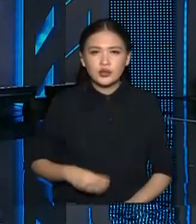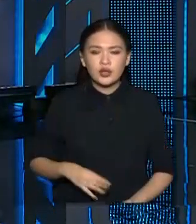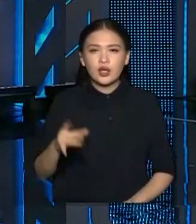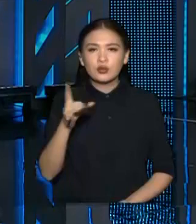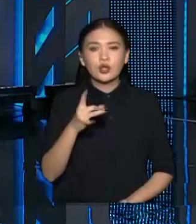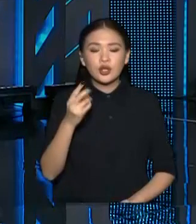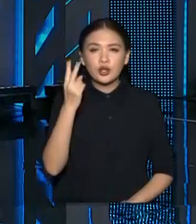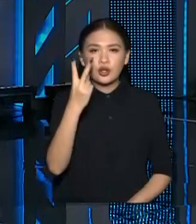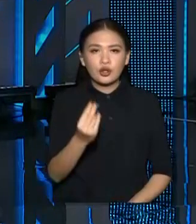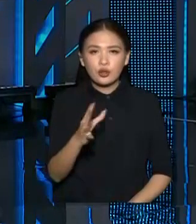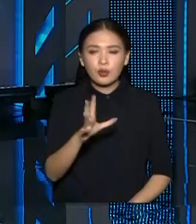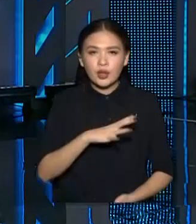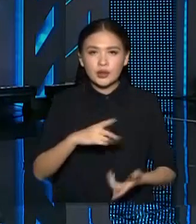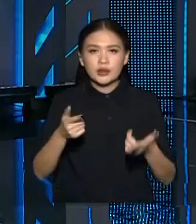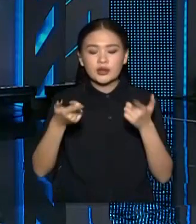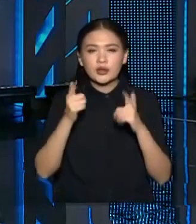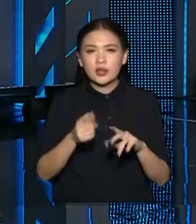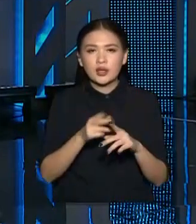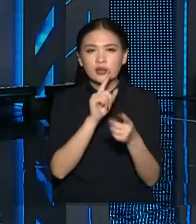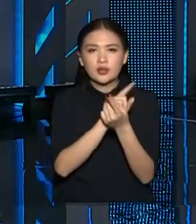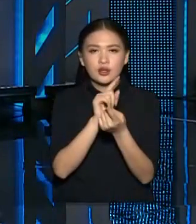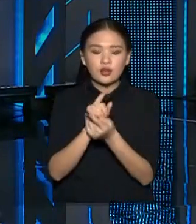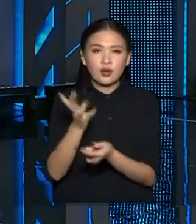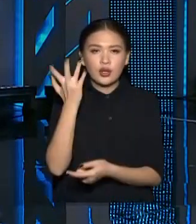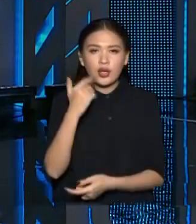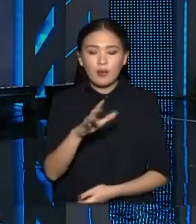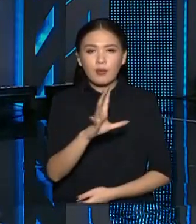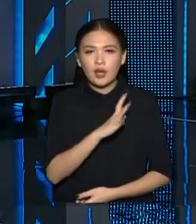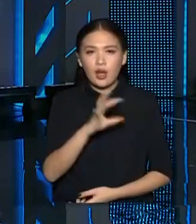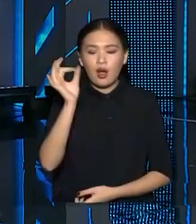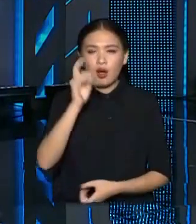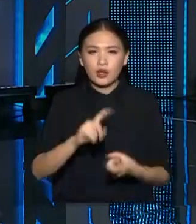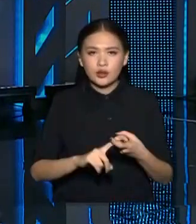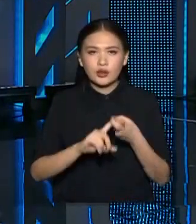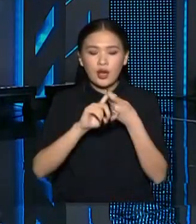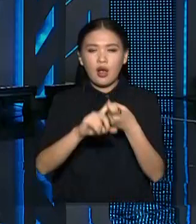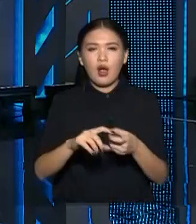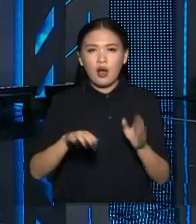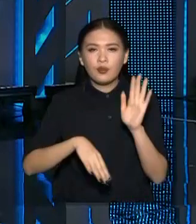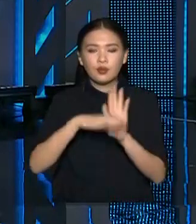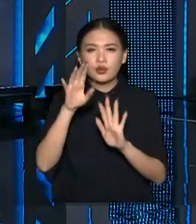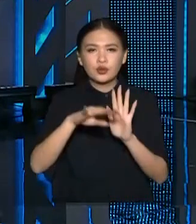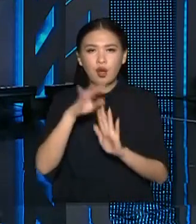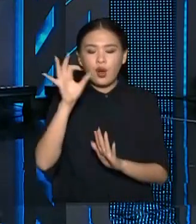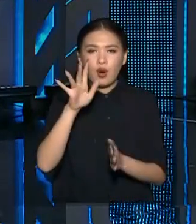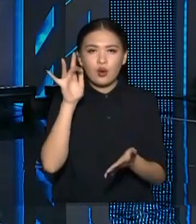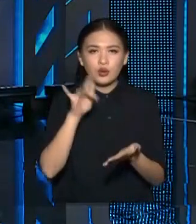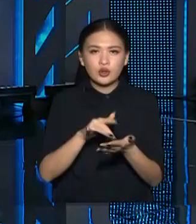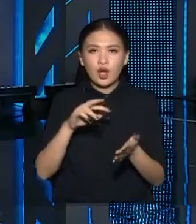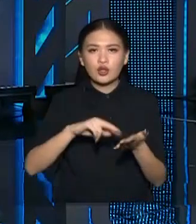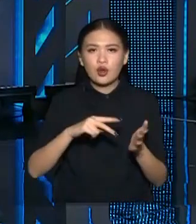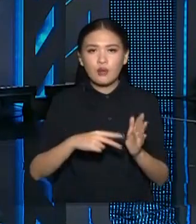Екі күнге жалғасатын келіссөздер мен кездесулер барысында арадағы ынтымақтастықты арттыруға бағытталған ортақ